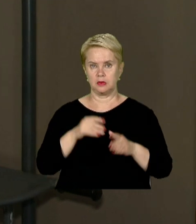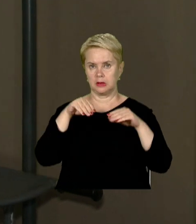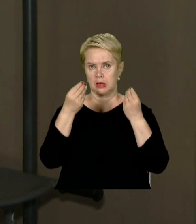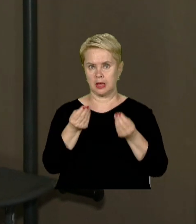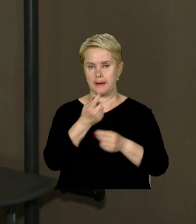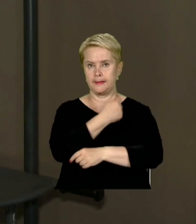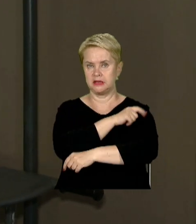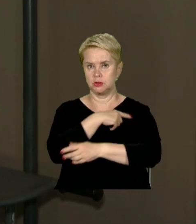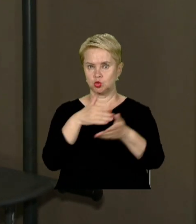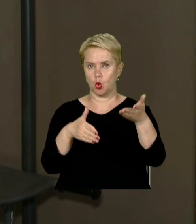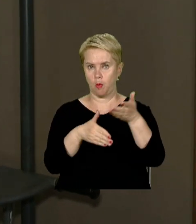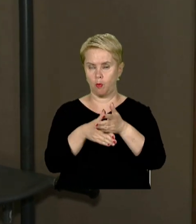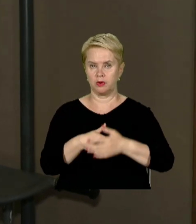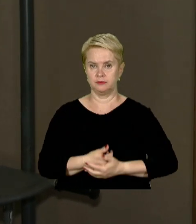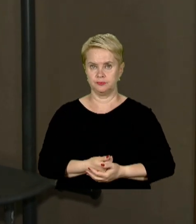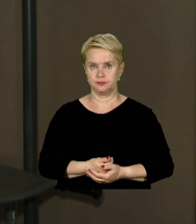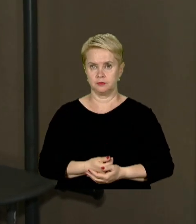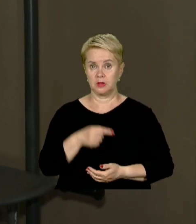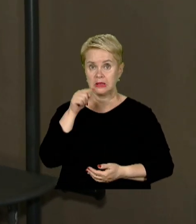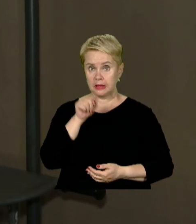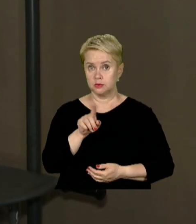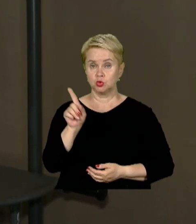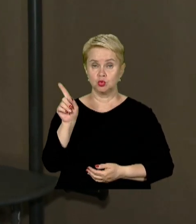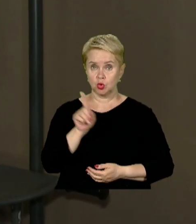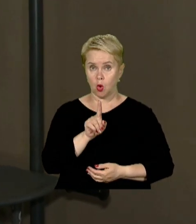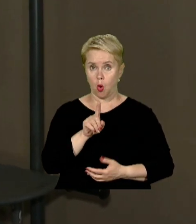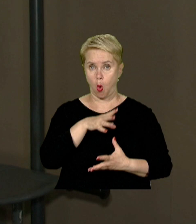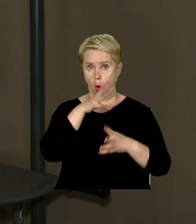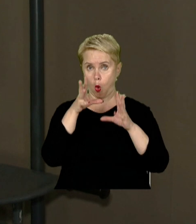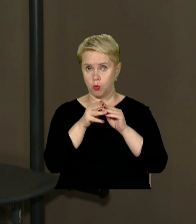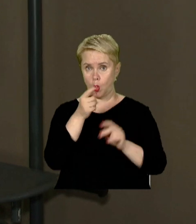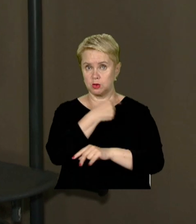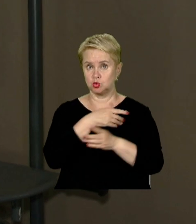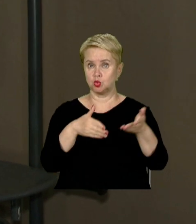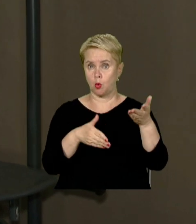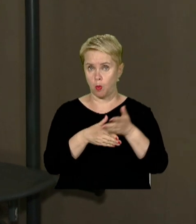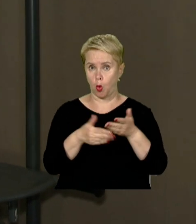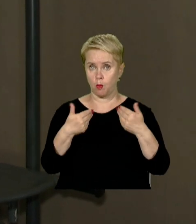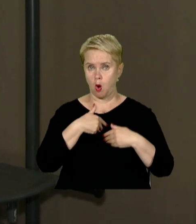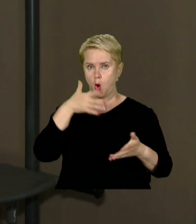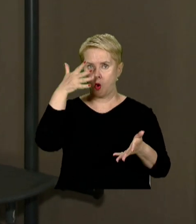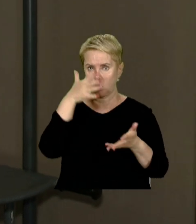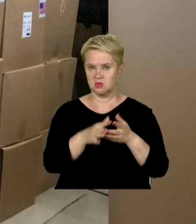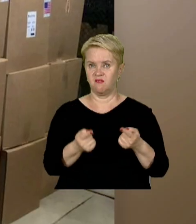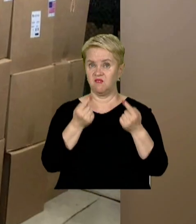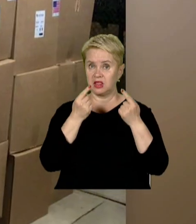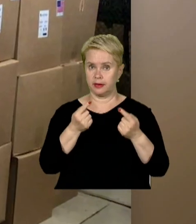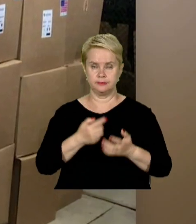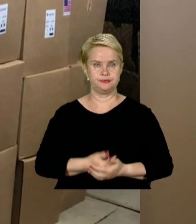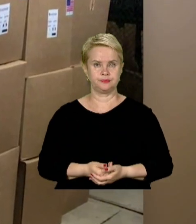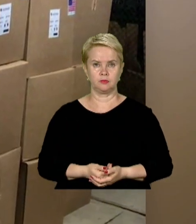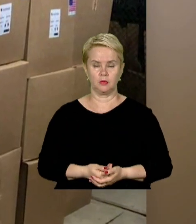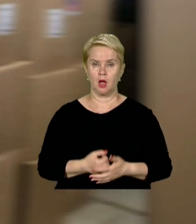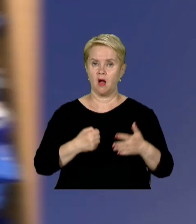надання медичної допомоги, тим паче, що об'єм медичної допомоги, ми розуміємо, великий.